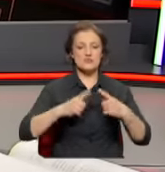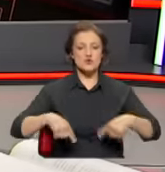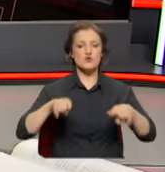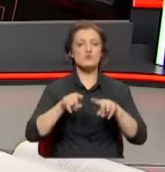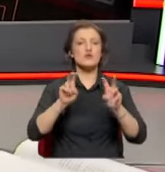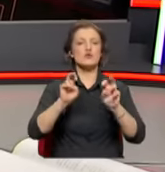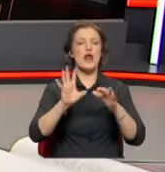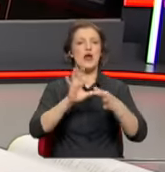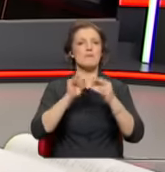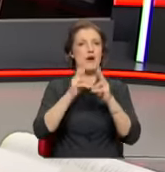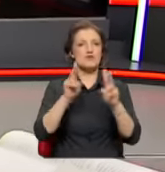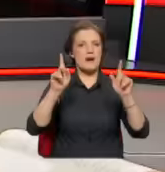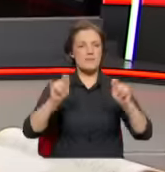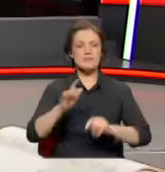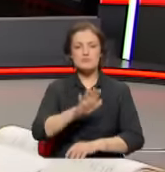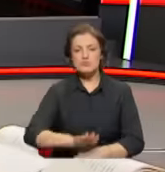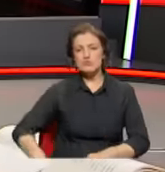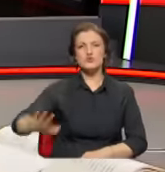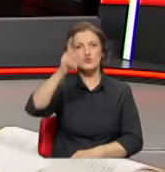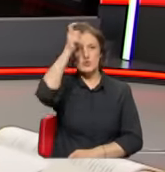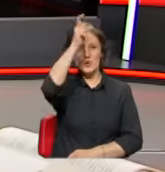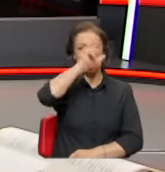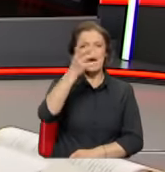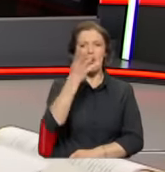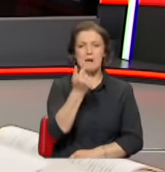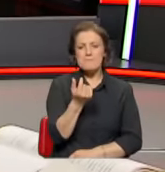yaparsa bütün memleket olarak da hepimiz